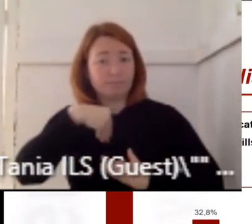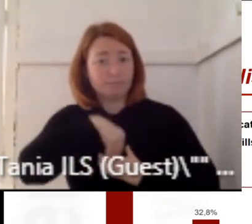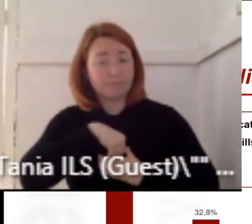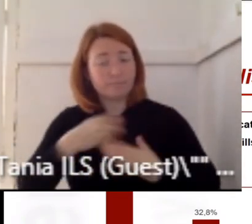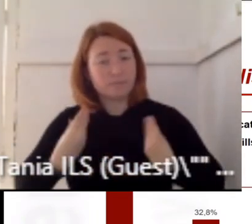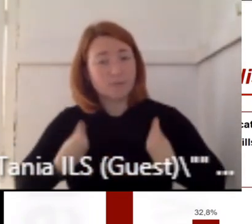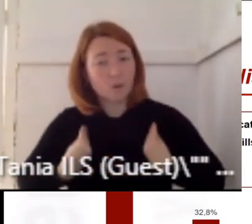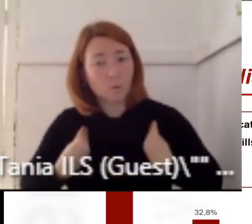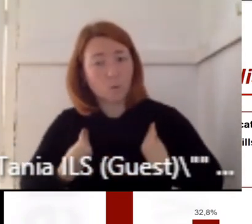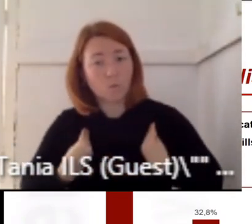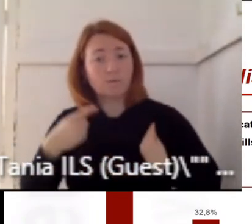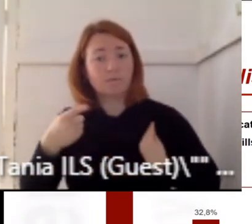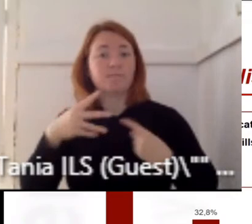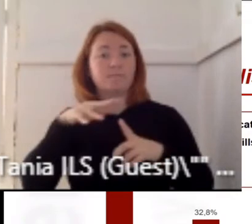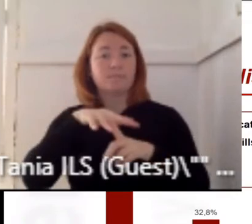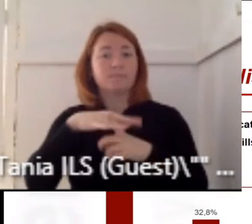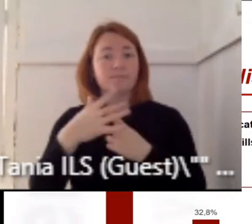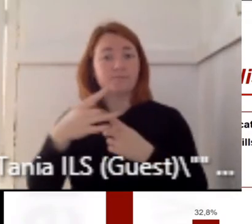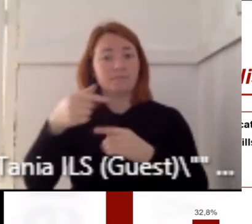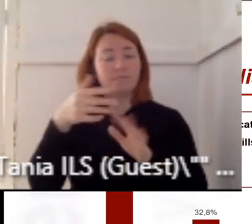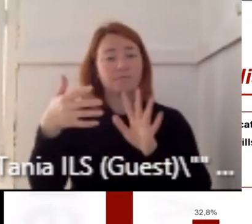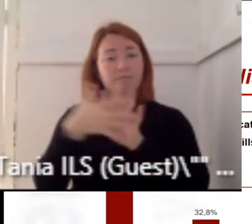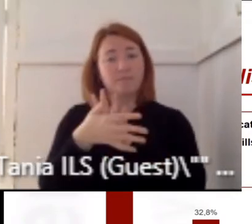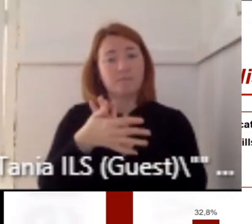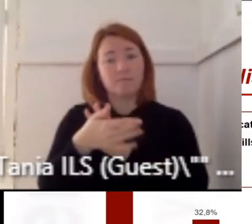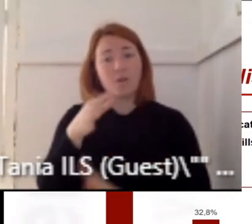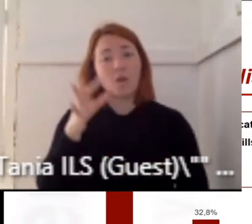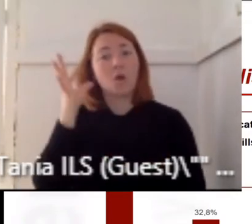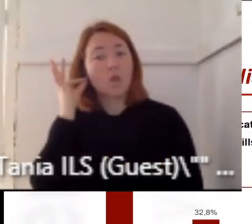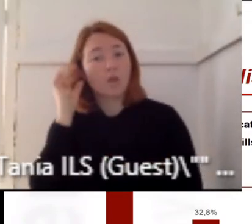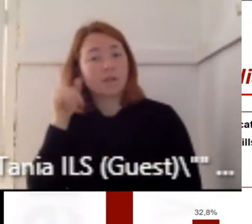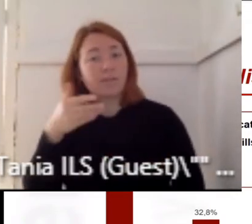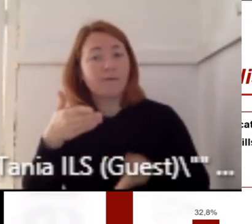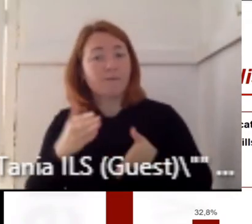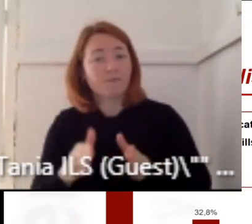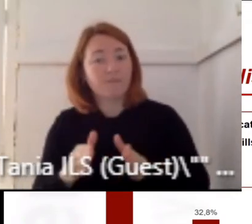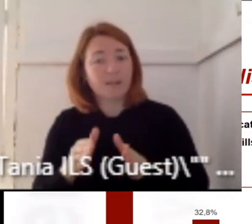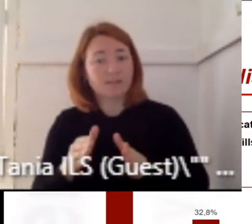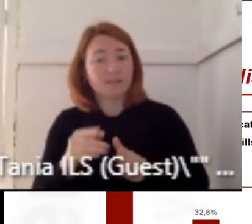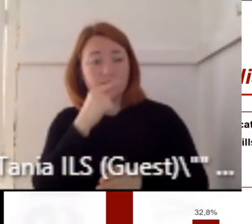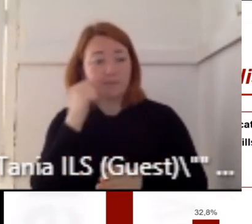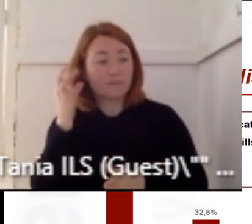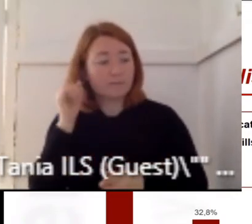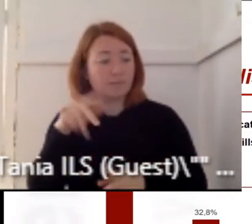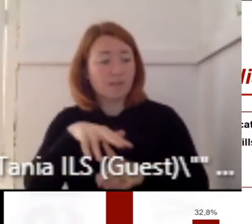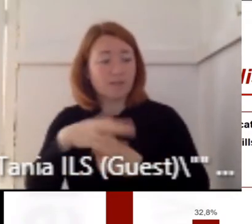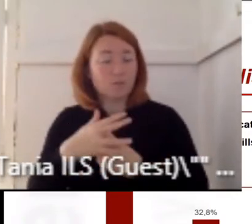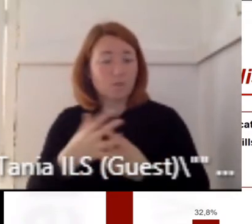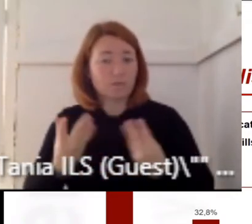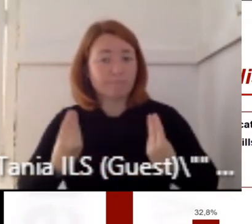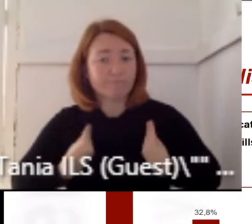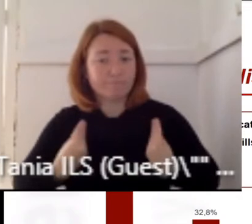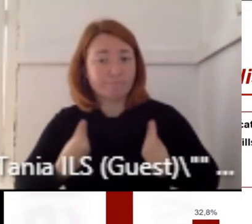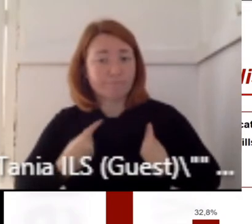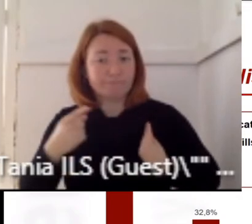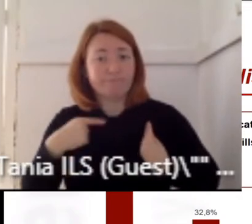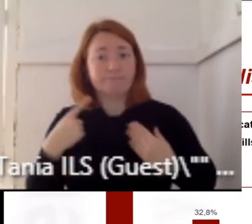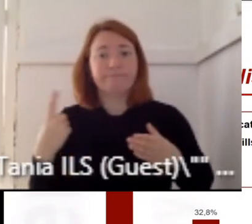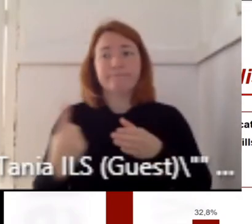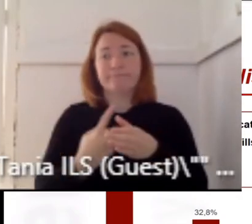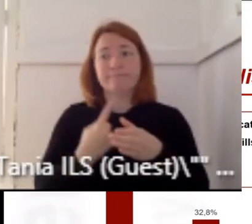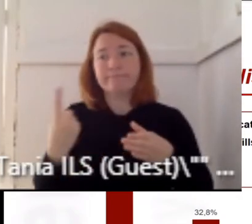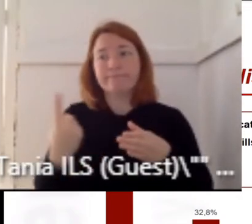situació que comentàvem, en què tant les dones com els seus fills i filles doncs, estan en aquesta situació d'aïllament i de convivència